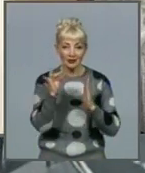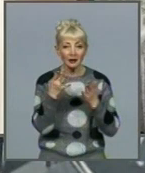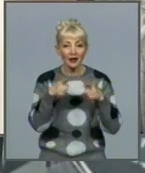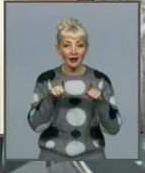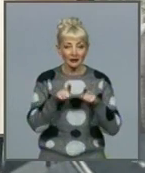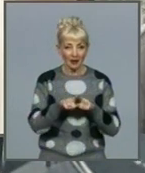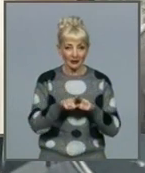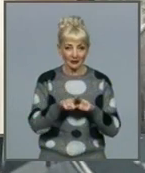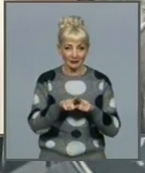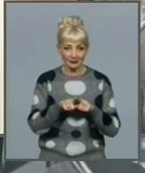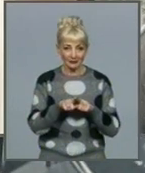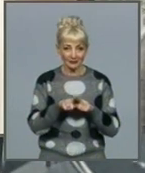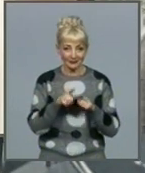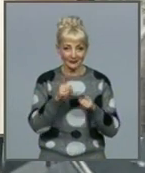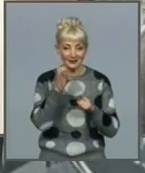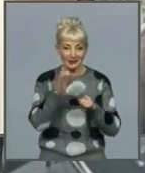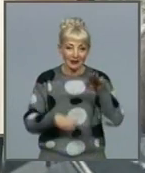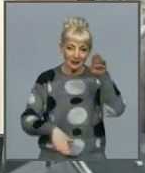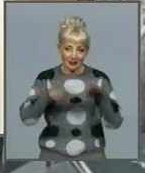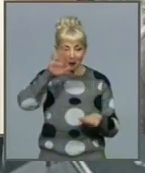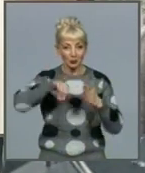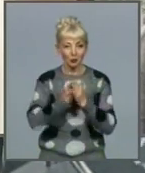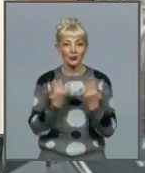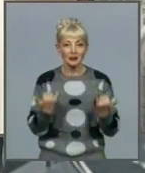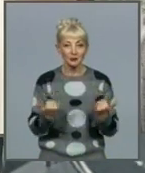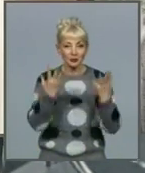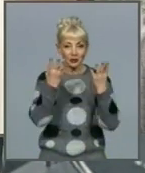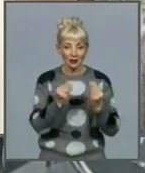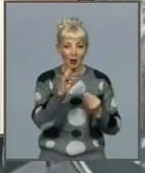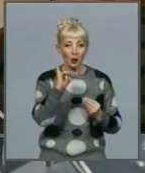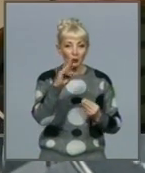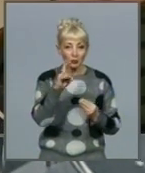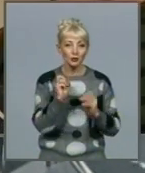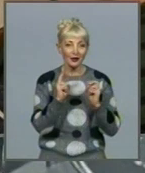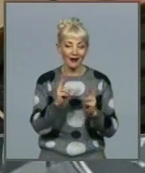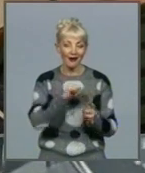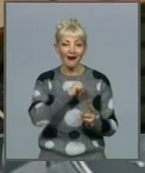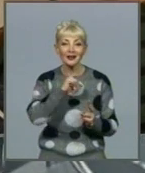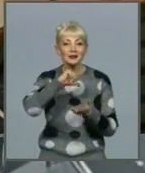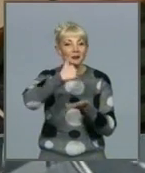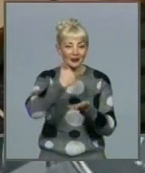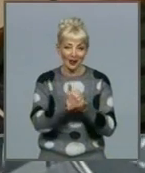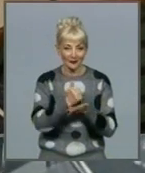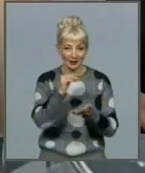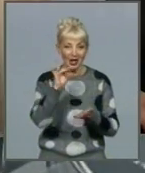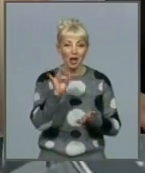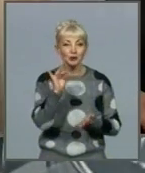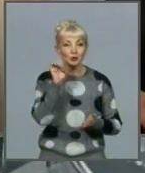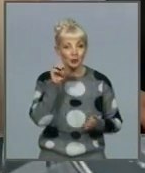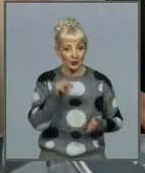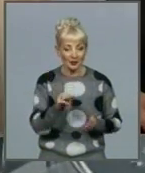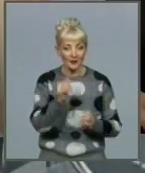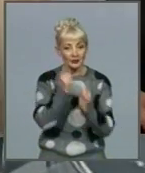ранних коллекционных лет до сегодняшнего дня ручка – это как неизменный инструмент, будем так говорить. З року в рік, зазначають організатори,